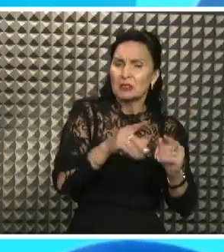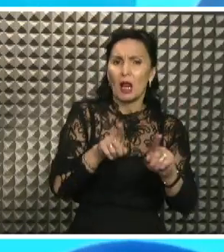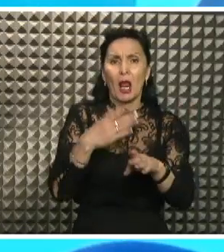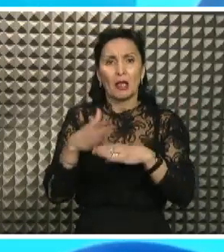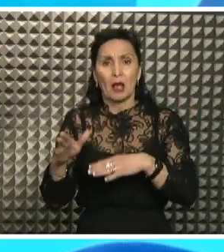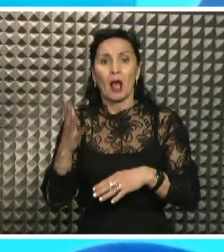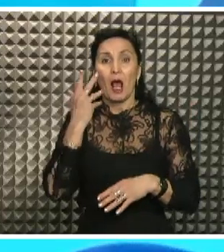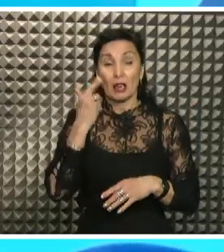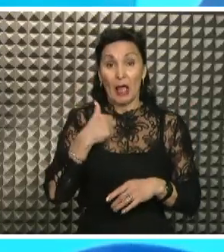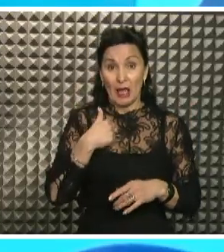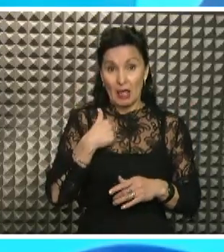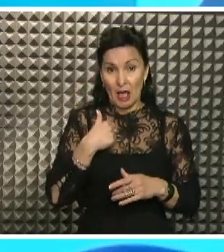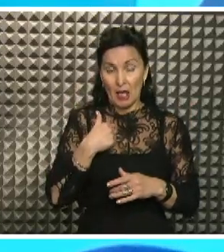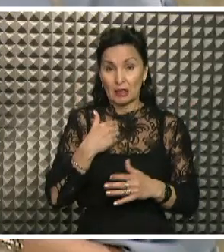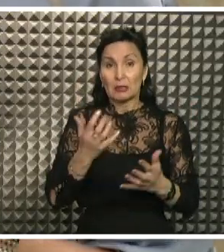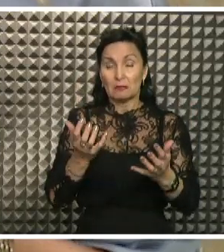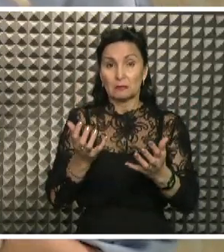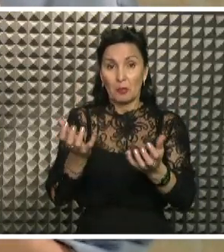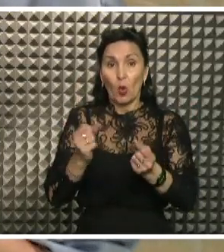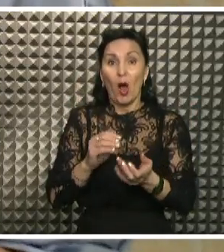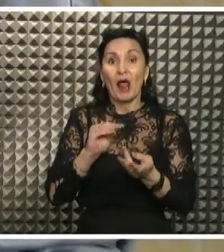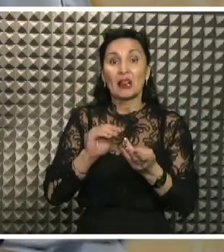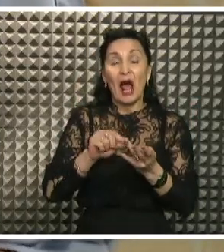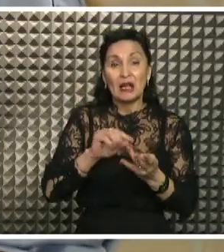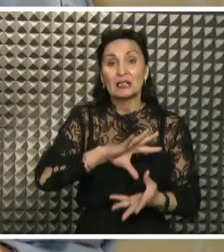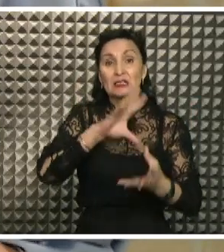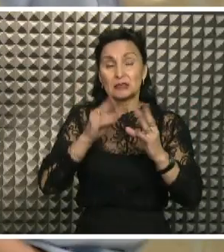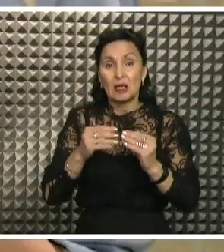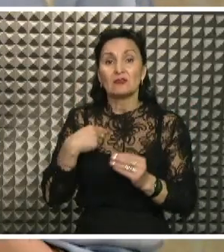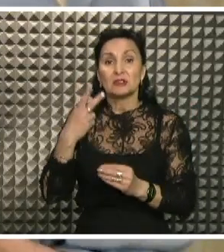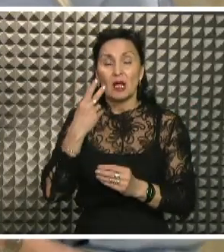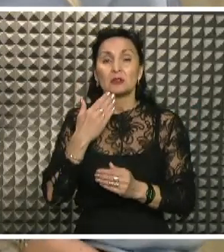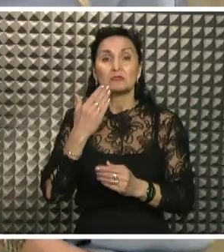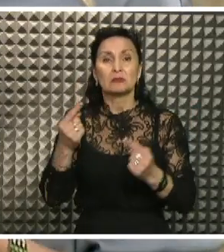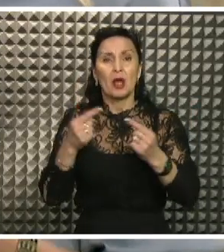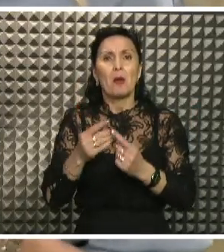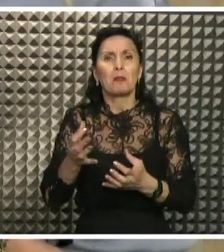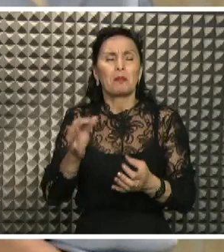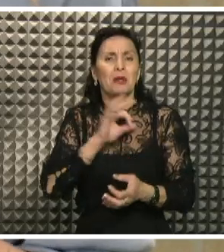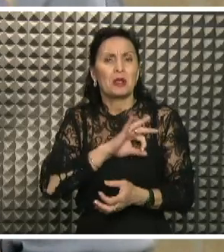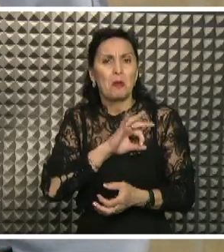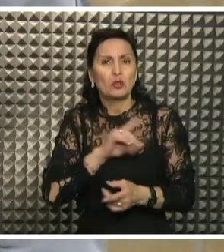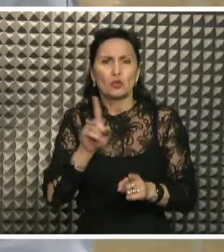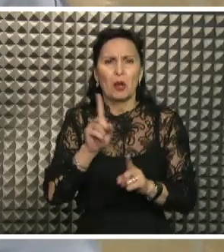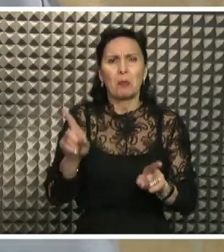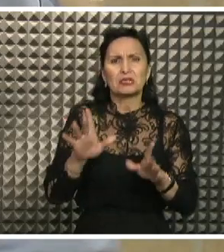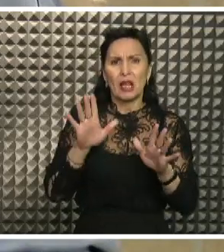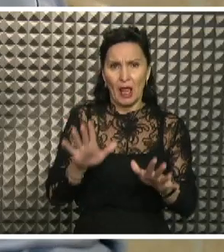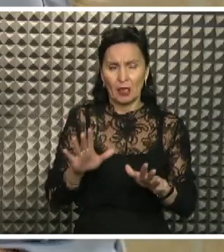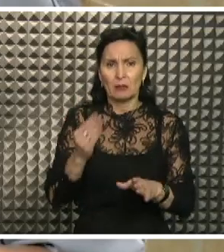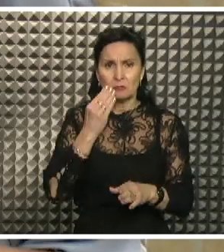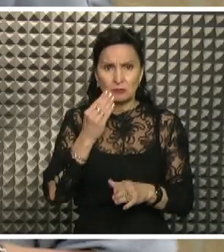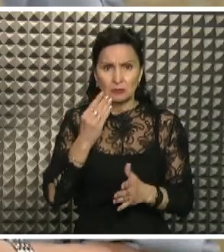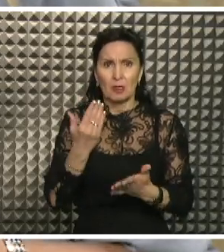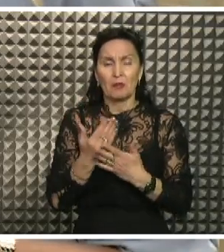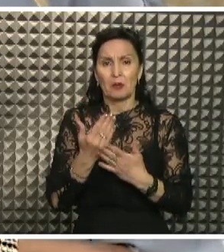знаете, когда я собираю анамнез у своих пациентов, я всегда прошу их уточнить, принимают ли они что-то на постоянной основе. Возможно,